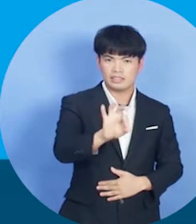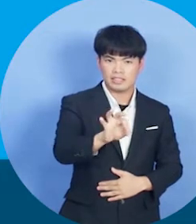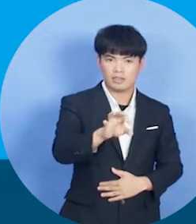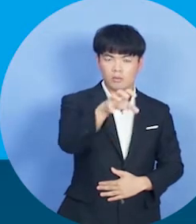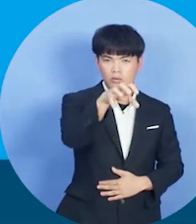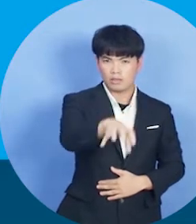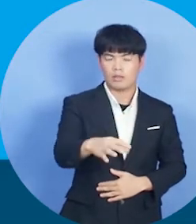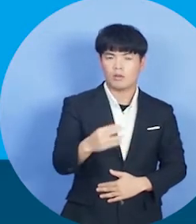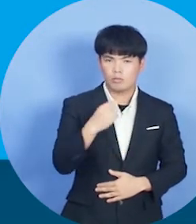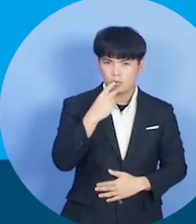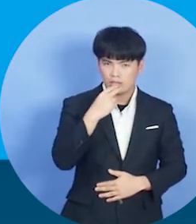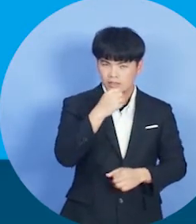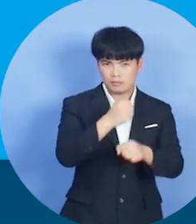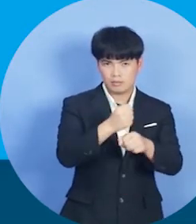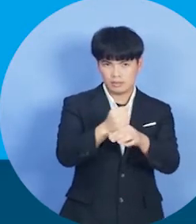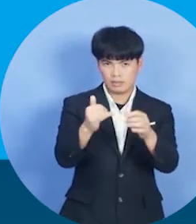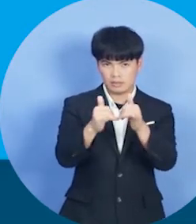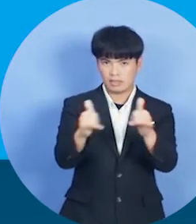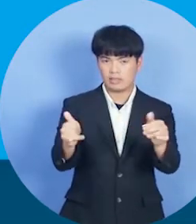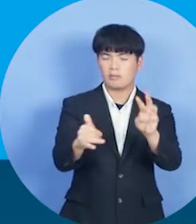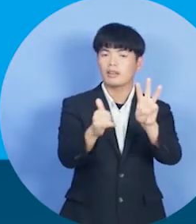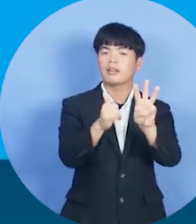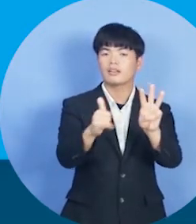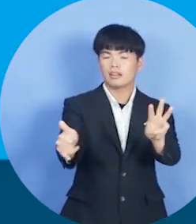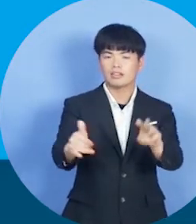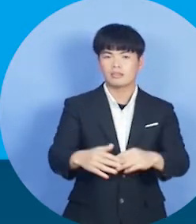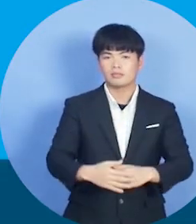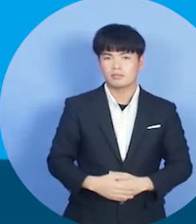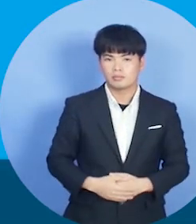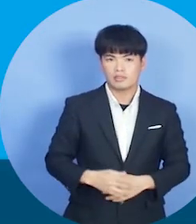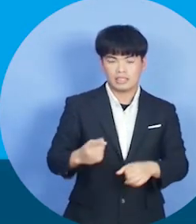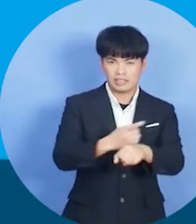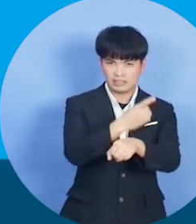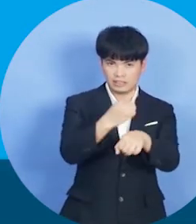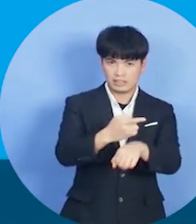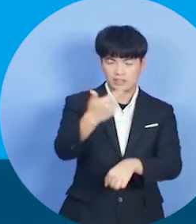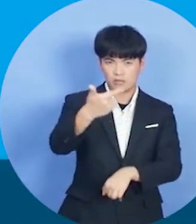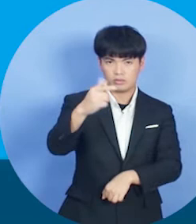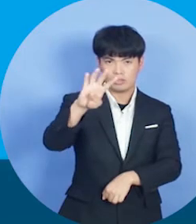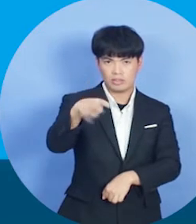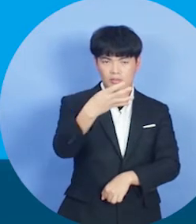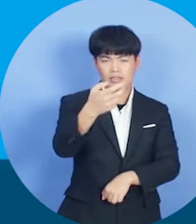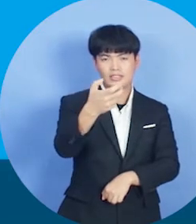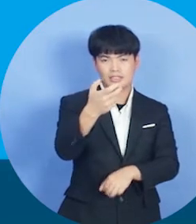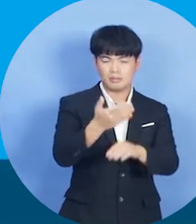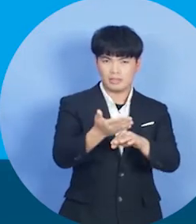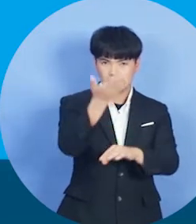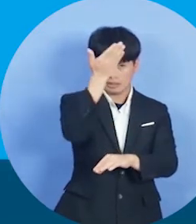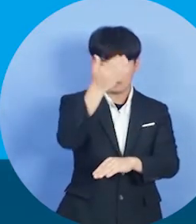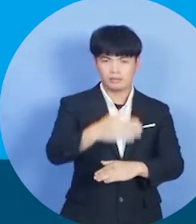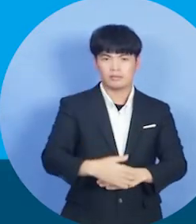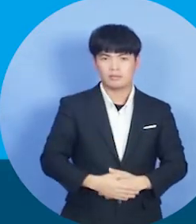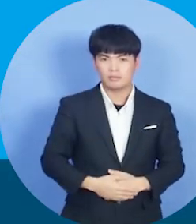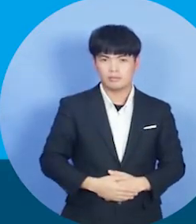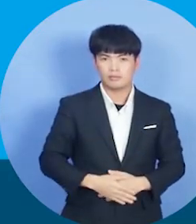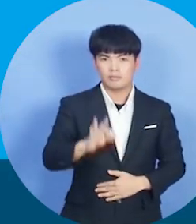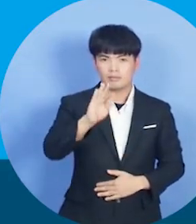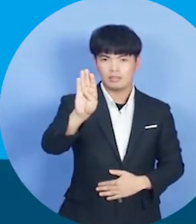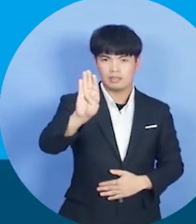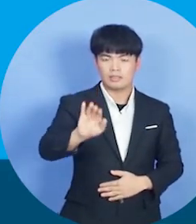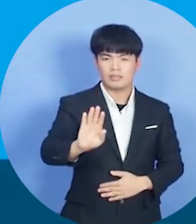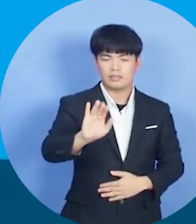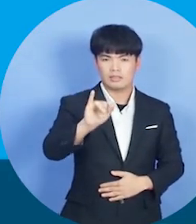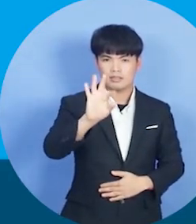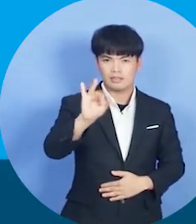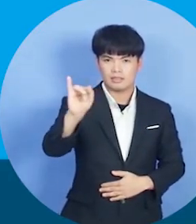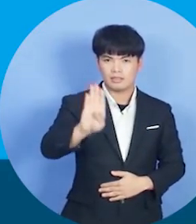한창 인프라에서 플라스틱 금형 제조원 3명을 모집합니다. 임금은 시급 6,470원 이상이며 근무지는 천안시